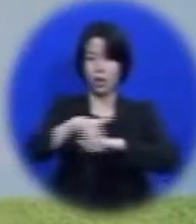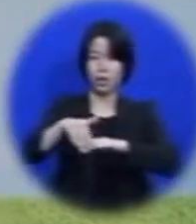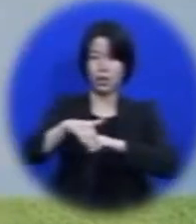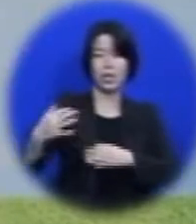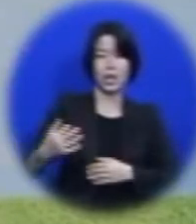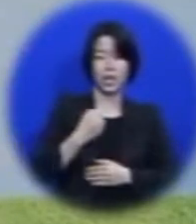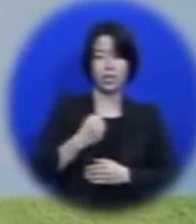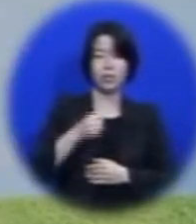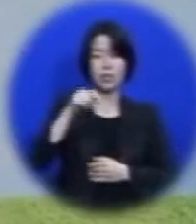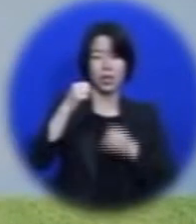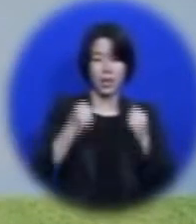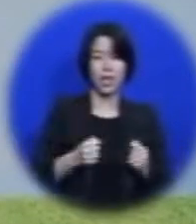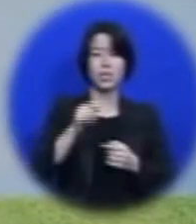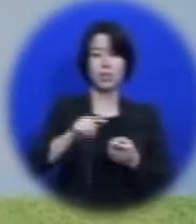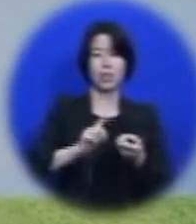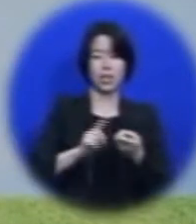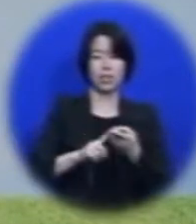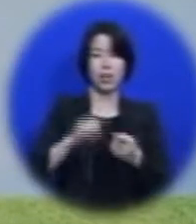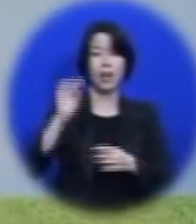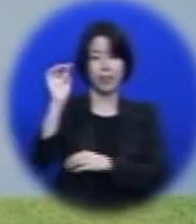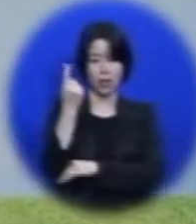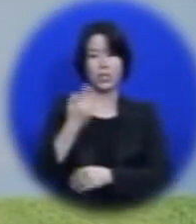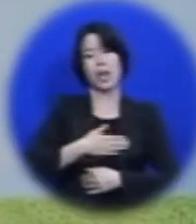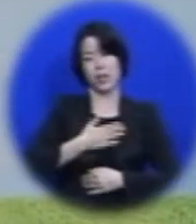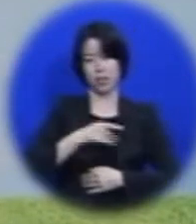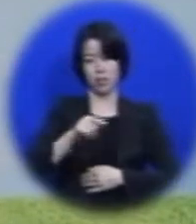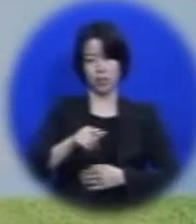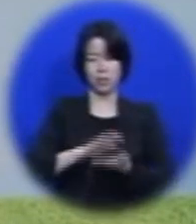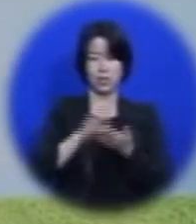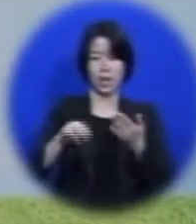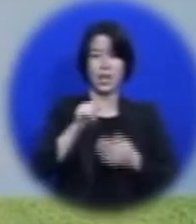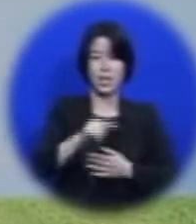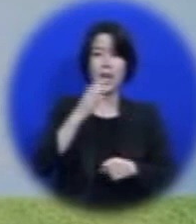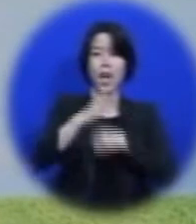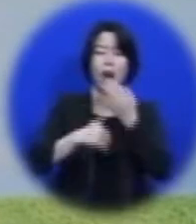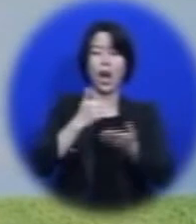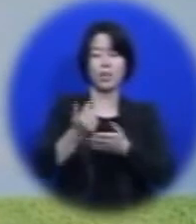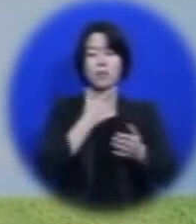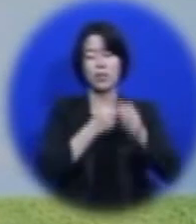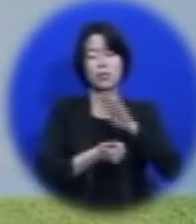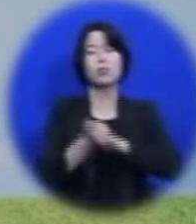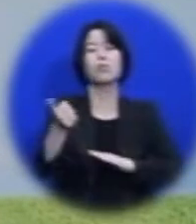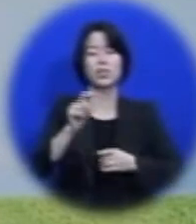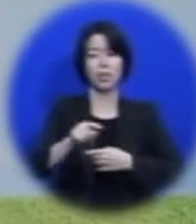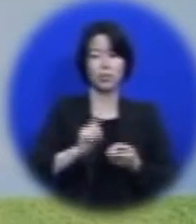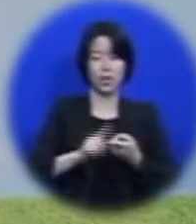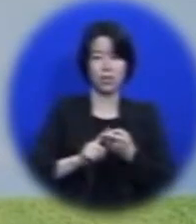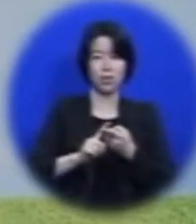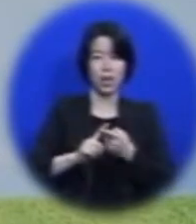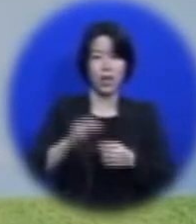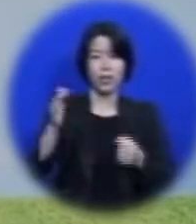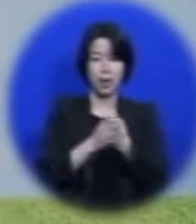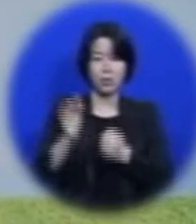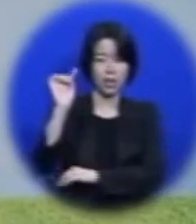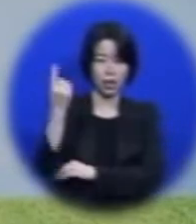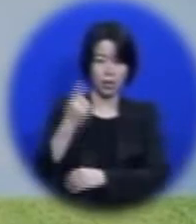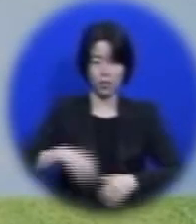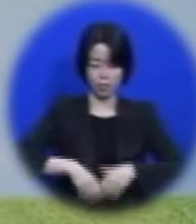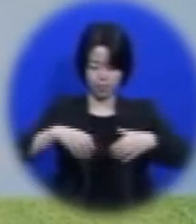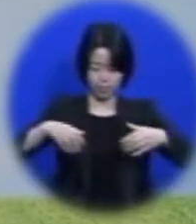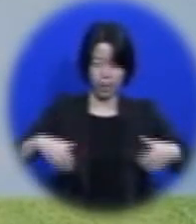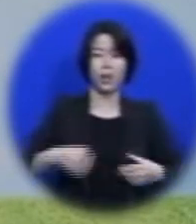가지고 계신 것을 다윗은 알았던 거예요. 이게 하나님의 소원이란. 그래서 다윗이 담대하게